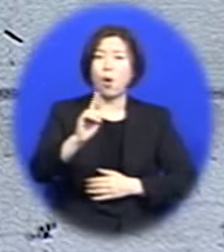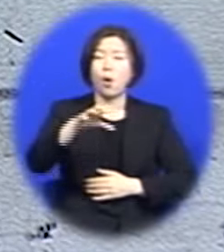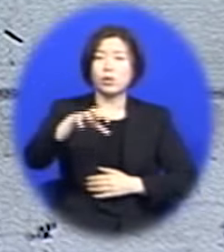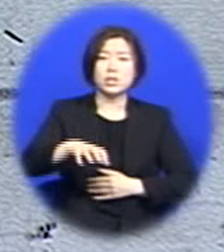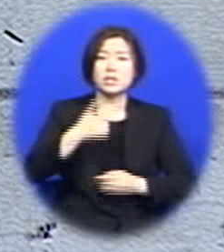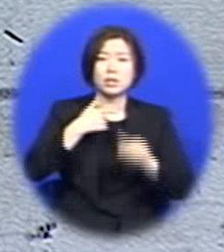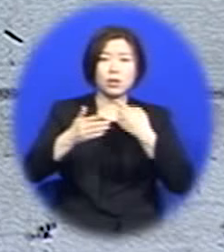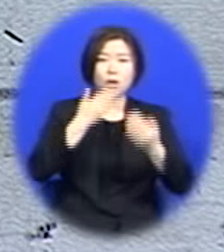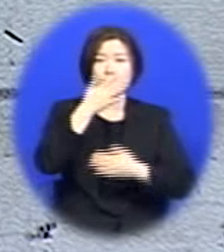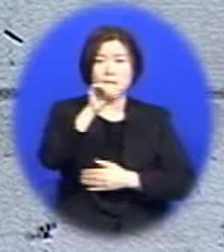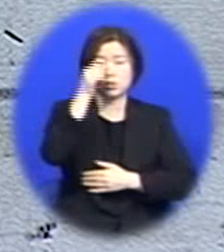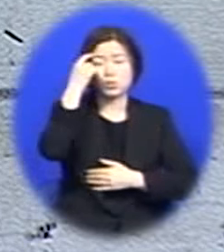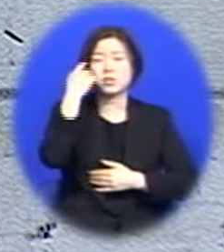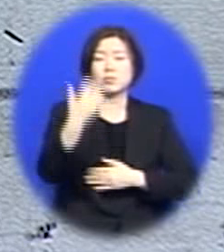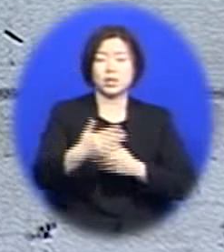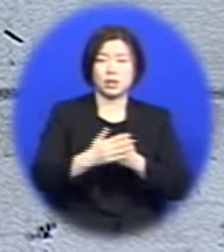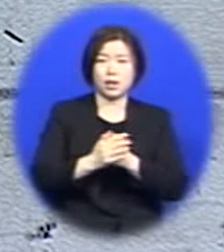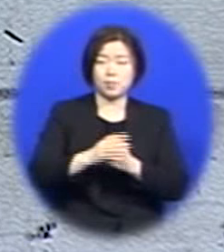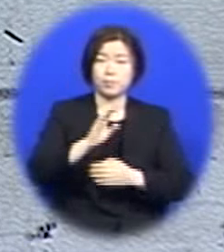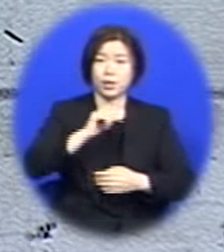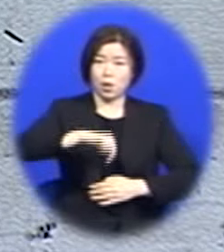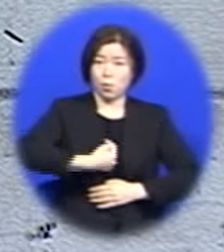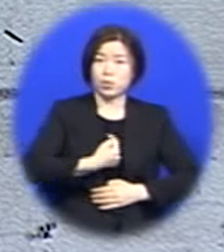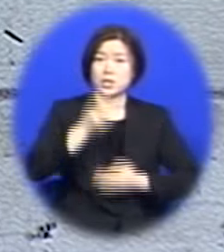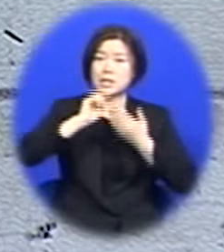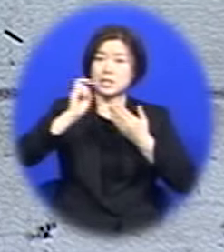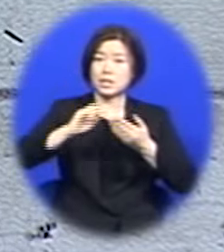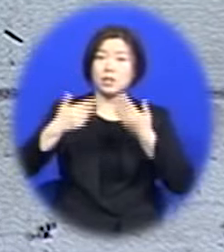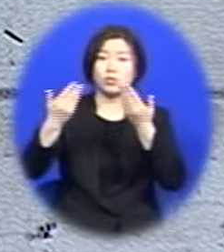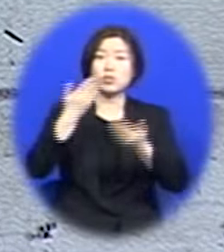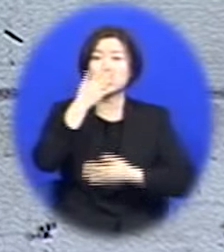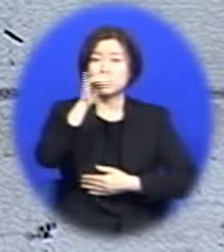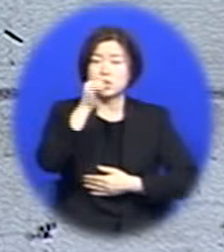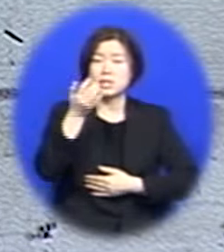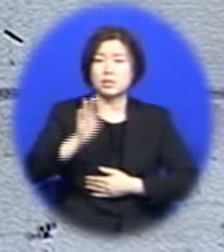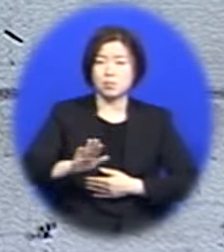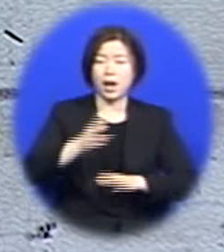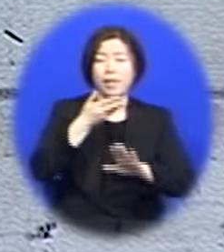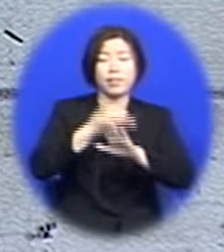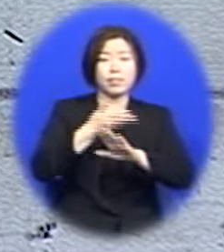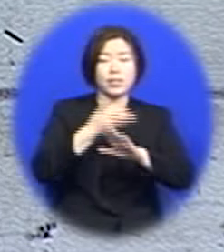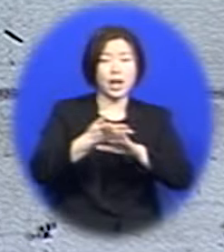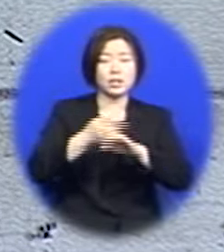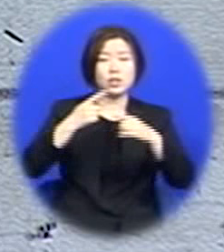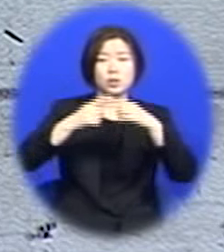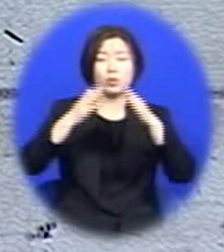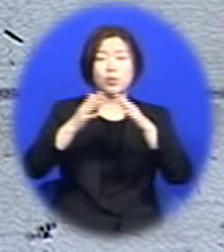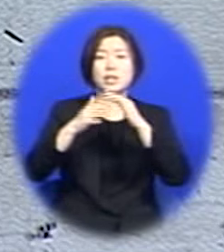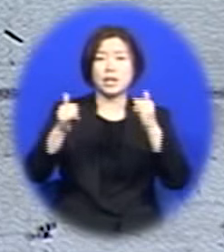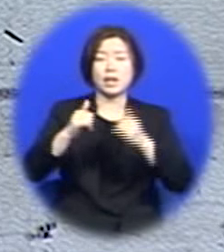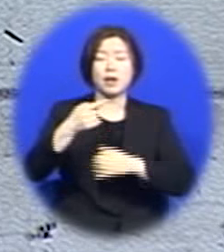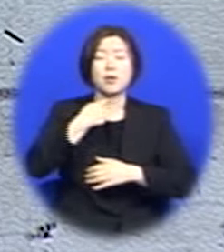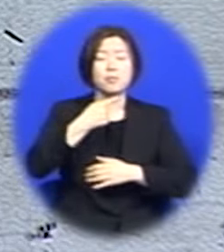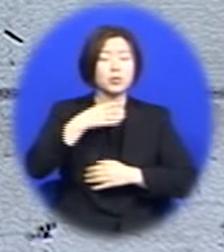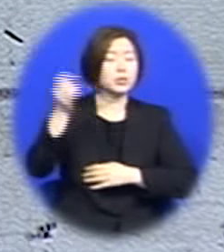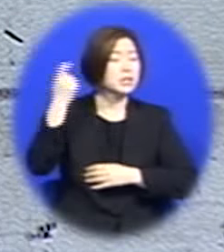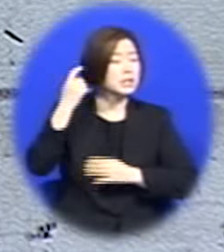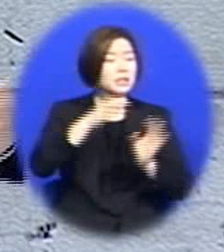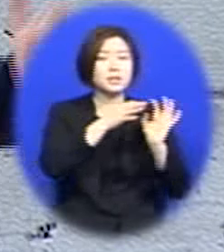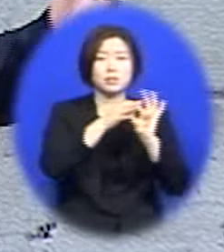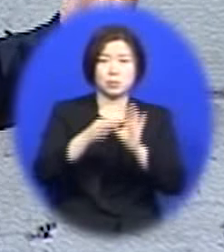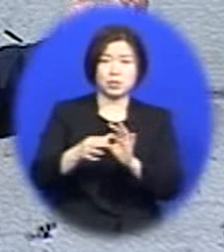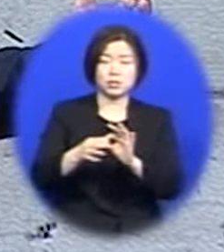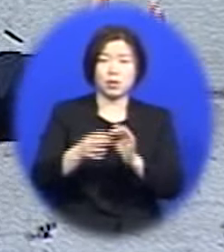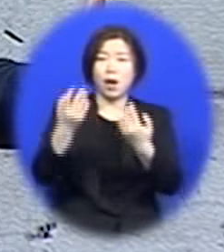경험하나요? 혼자서도 찬양할 수 있지만 다른 교우들의 목소리도 들어가면서